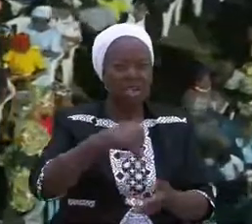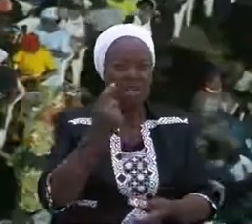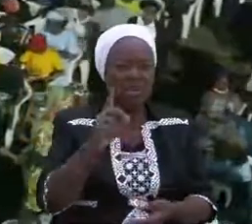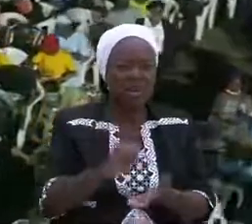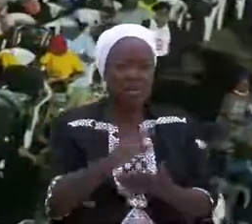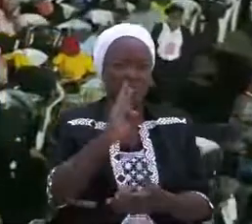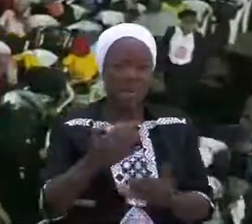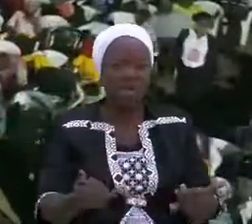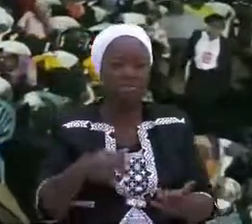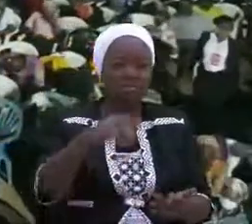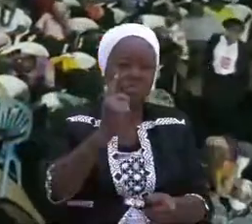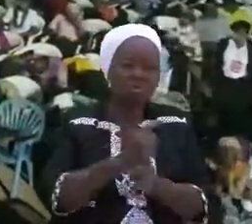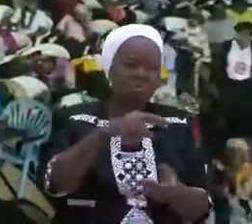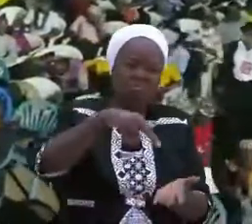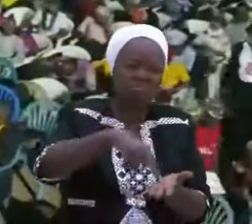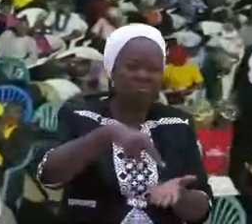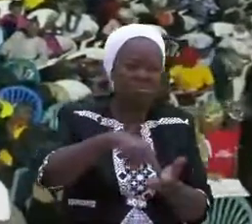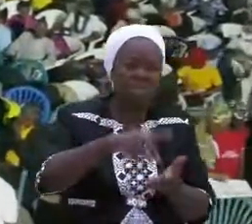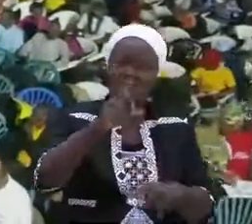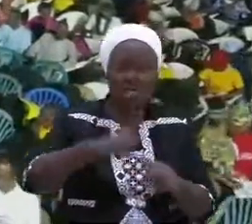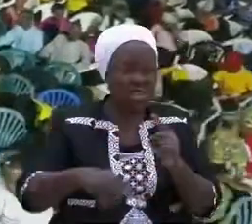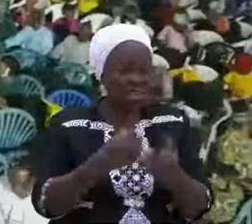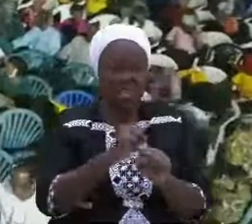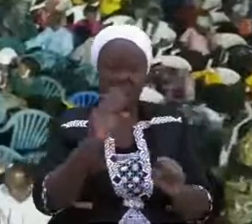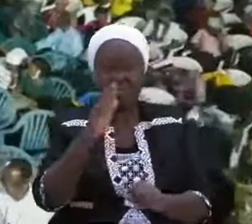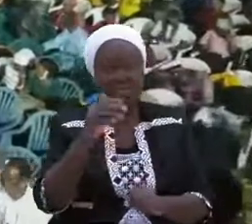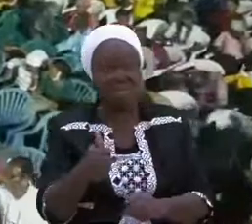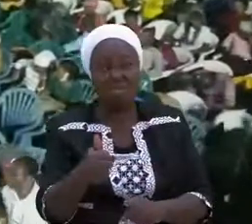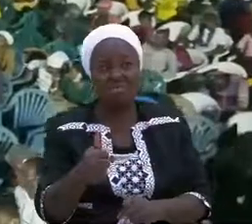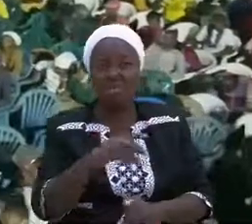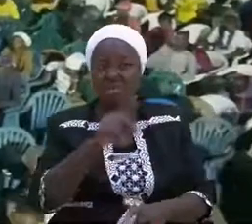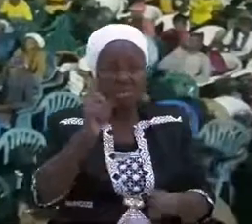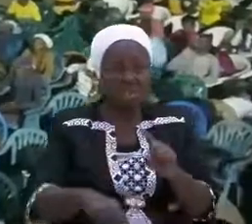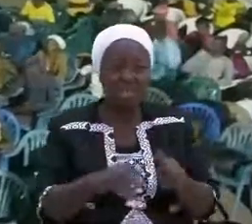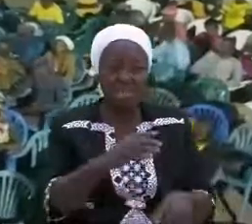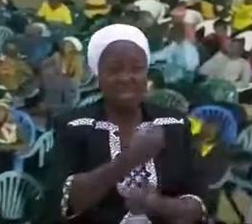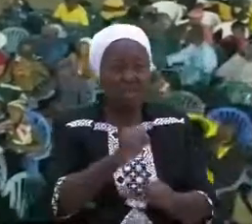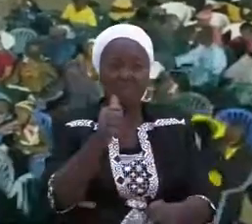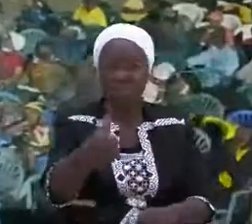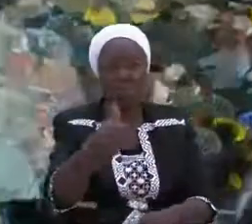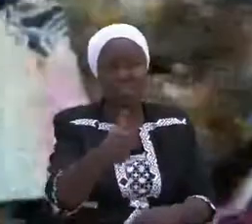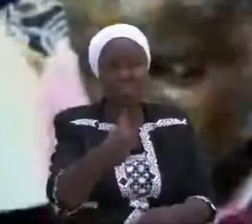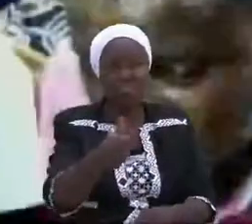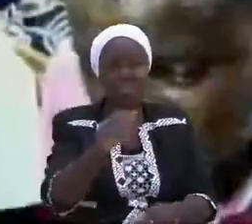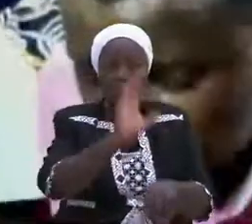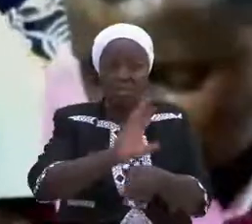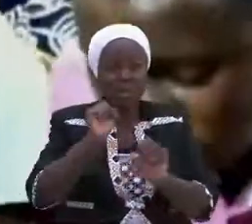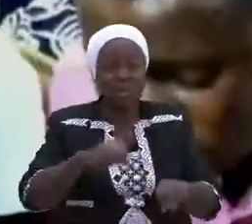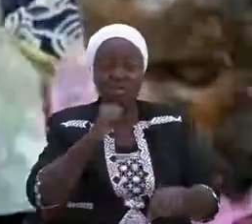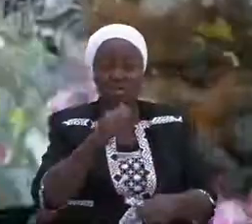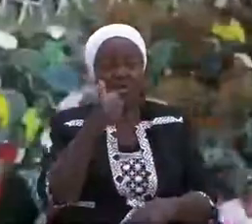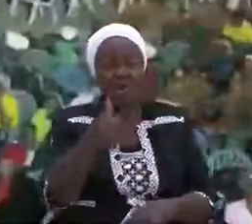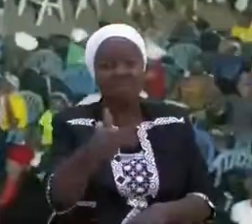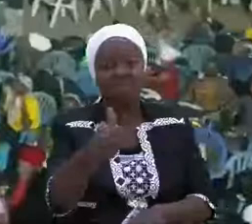Lève-toi partout où tu es. Tu ne peux pas te sauver toi-même. L'Église ne peut pas te sauver. La religion ne peut pas te